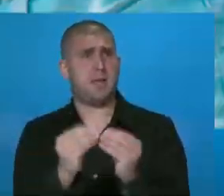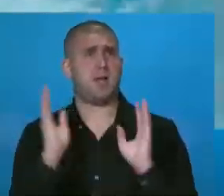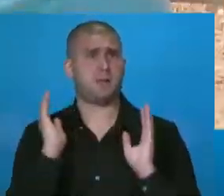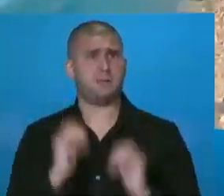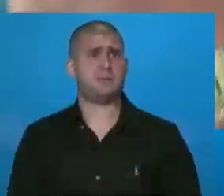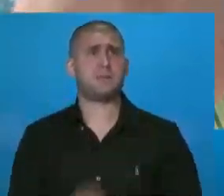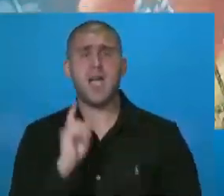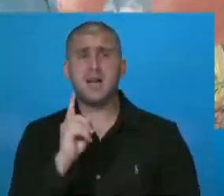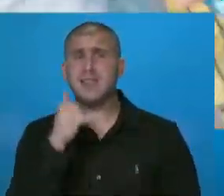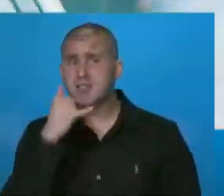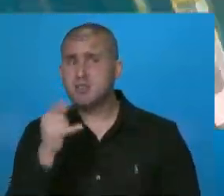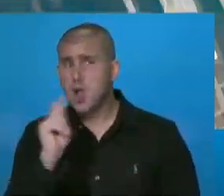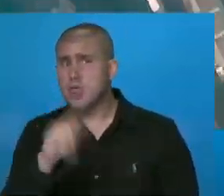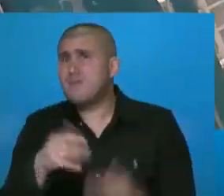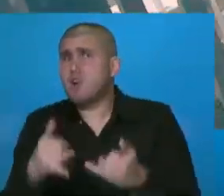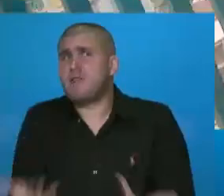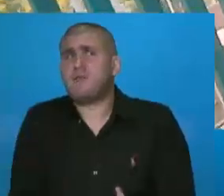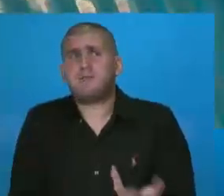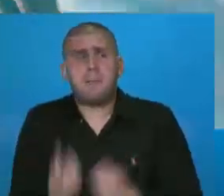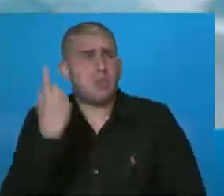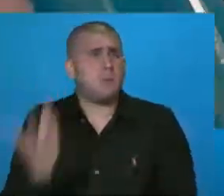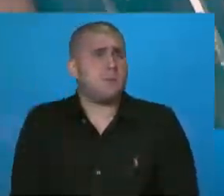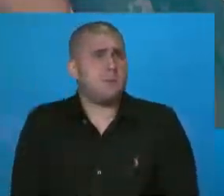ביחד. אבל היא לא תבוא עכשיו, לא.